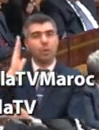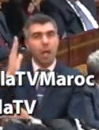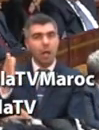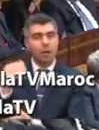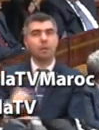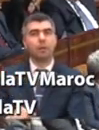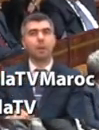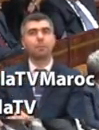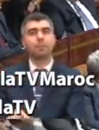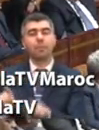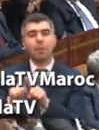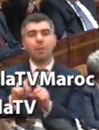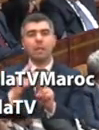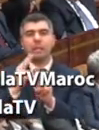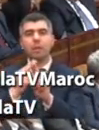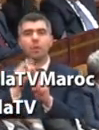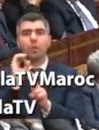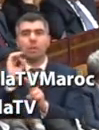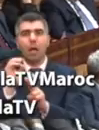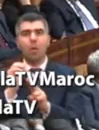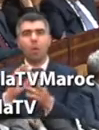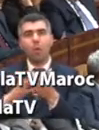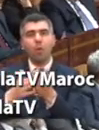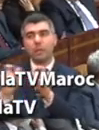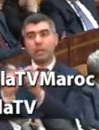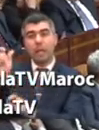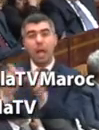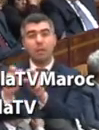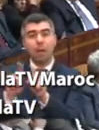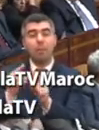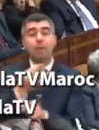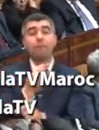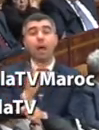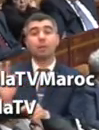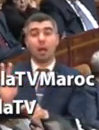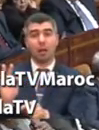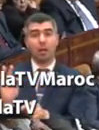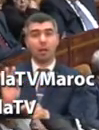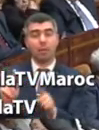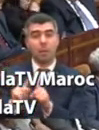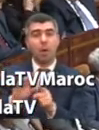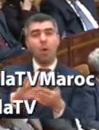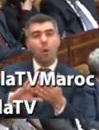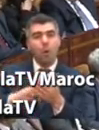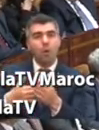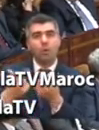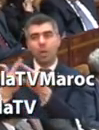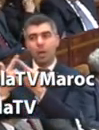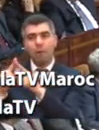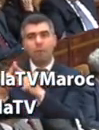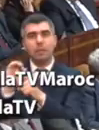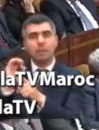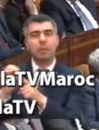تمزقلفت. هاد بلاد تمزقلفت السيد الوزير كانت عند الناس ديال الفرنساويين، كانوا شادينها وتيحرطوا بينا وتيدرسوا بينا وتينقلوا